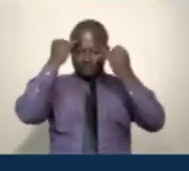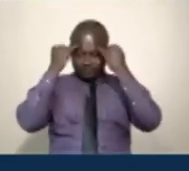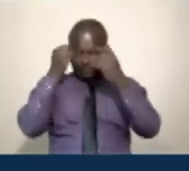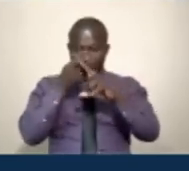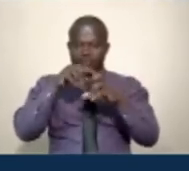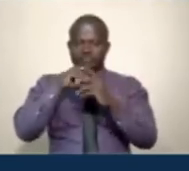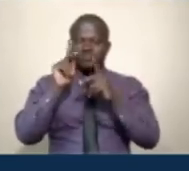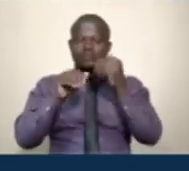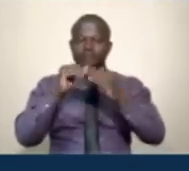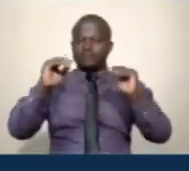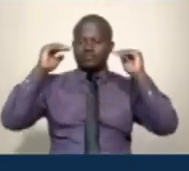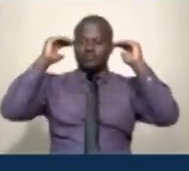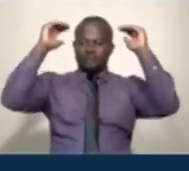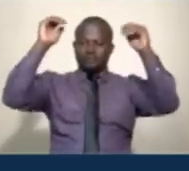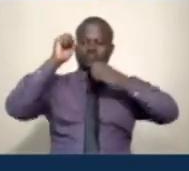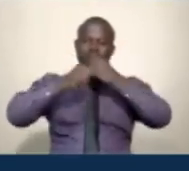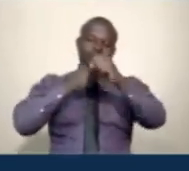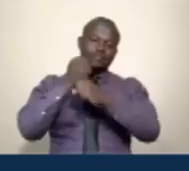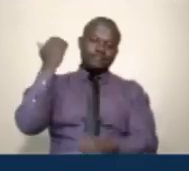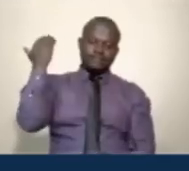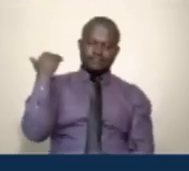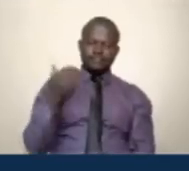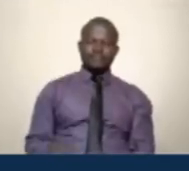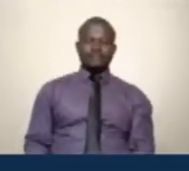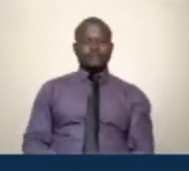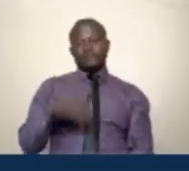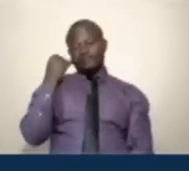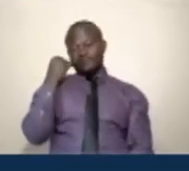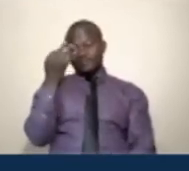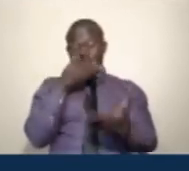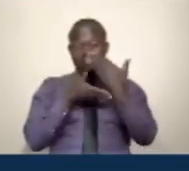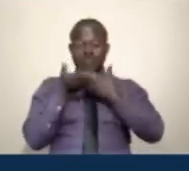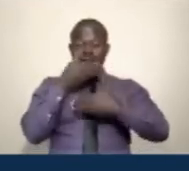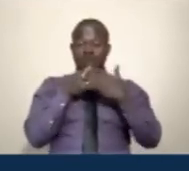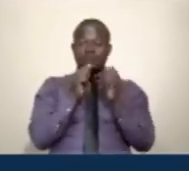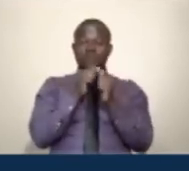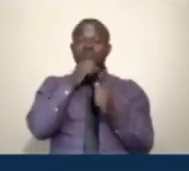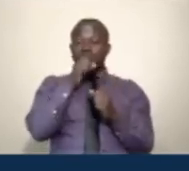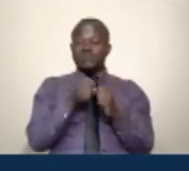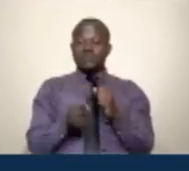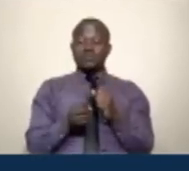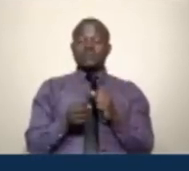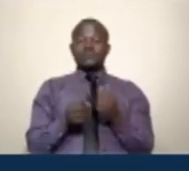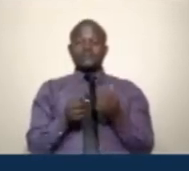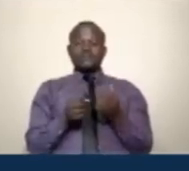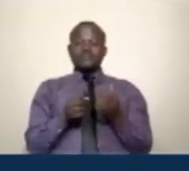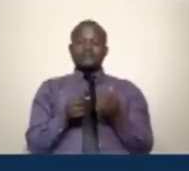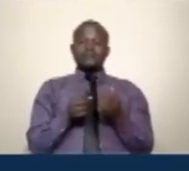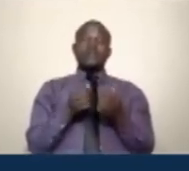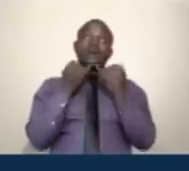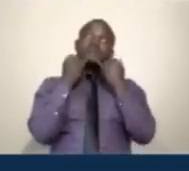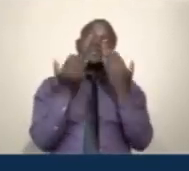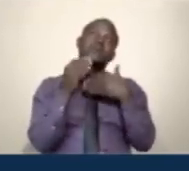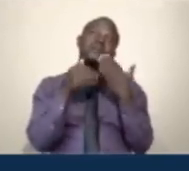akura mu bantu bakuze bo mu myaka yo hambere. Iyo nganiriye n'umusaza cyangwa umukecuru akambwira